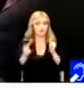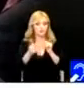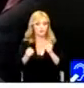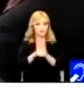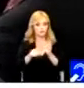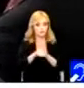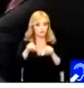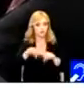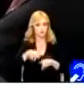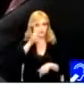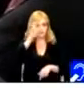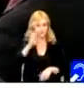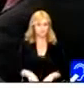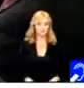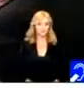țară.